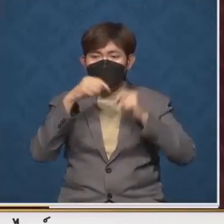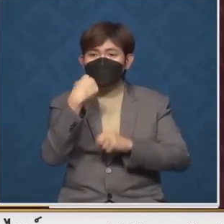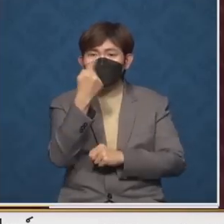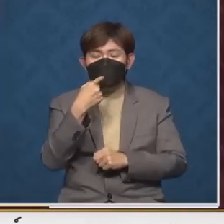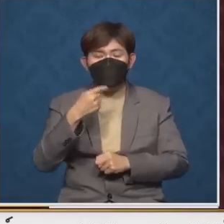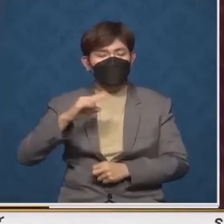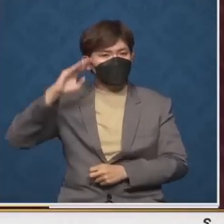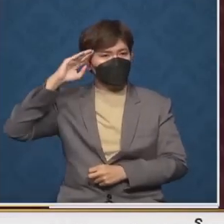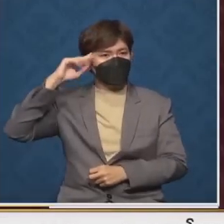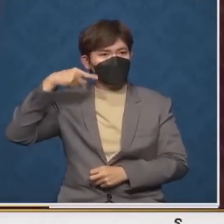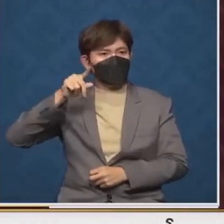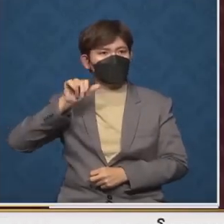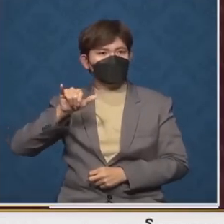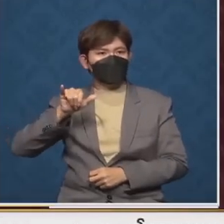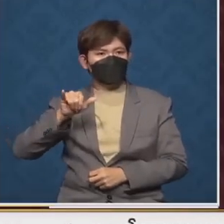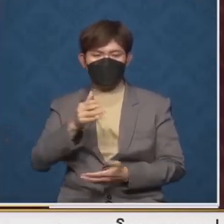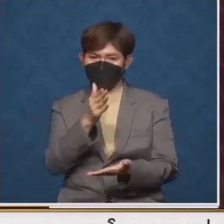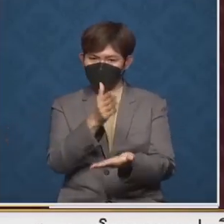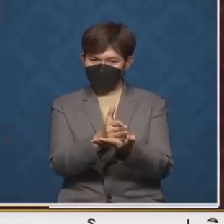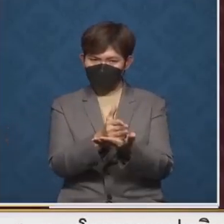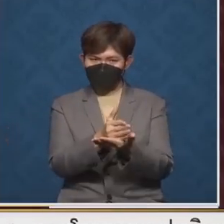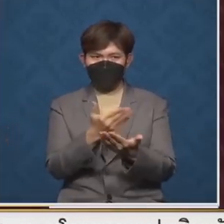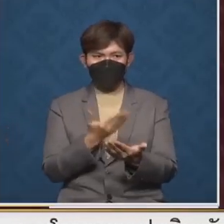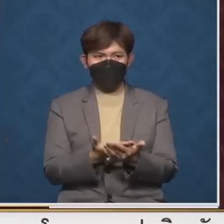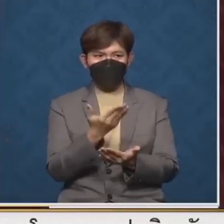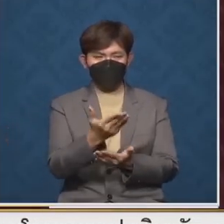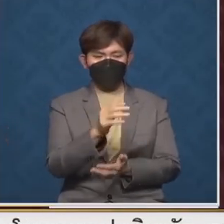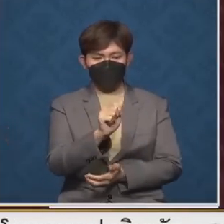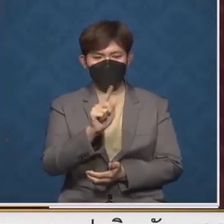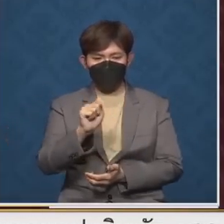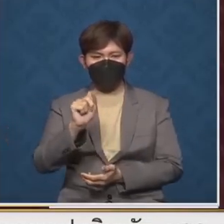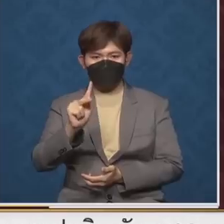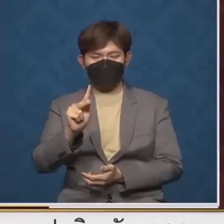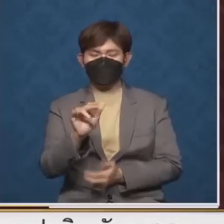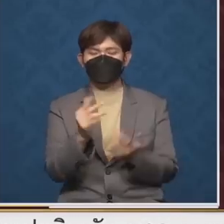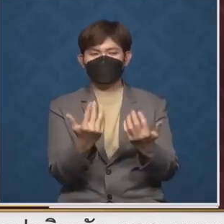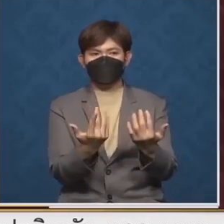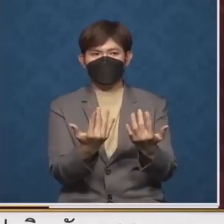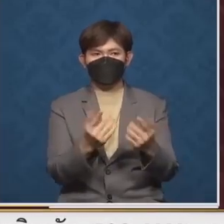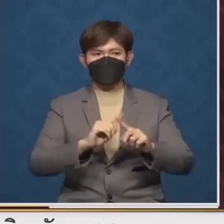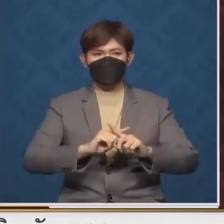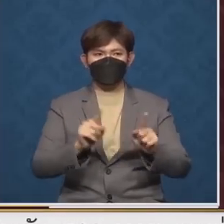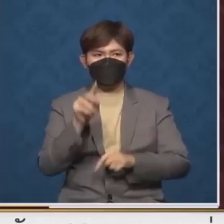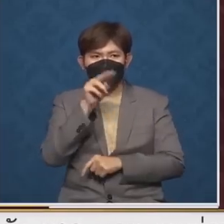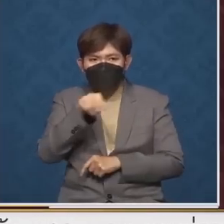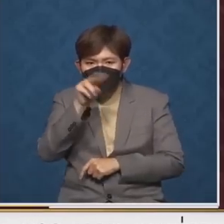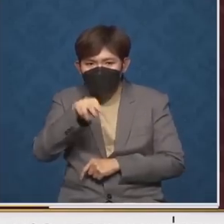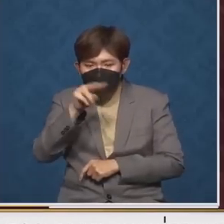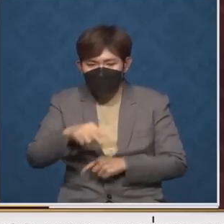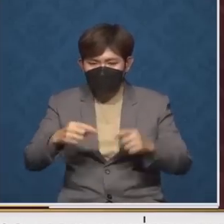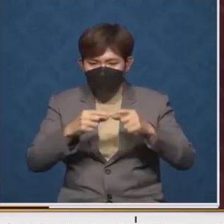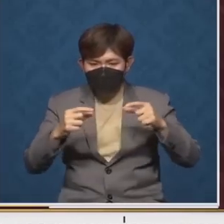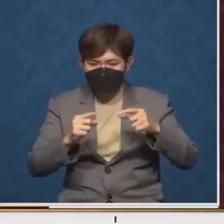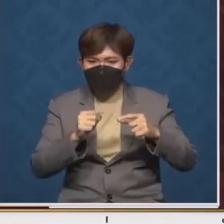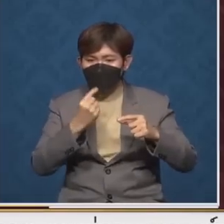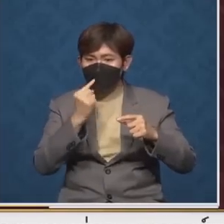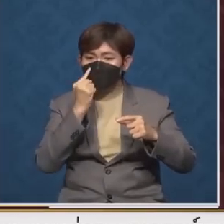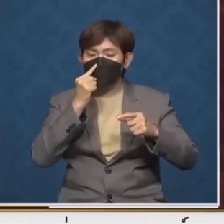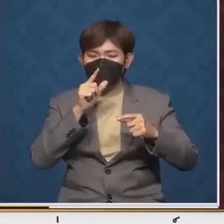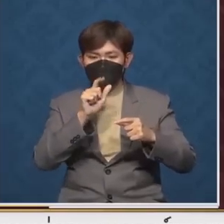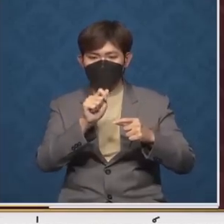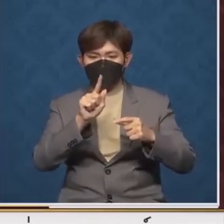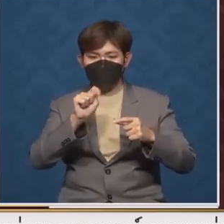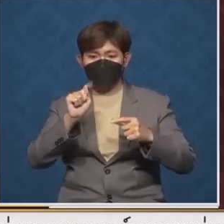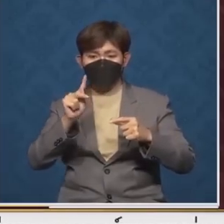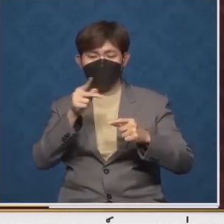ฮะสั่งเบรกการจัดซือ สั่งเร่งหาเครองตรวจ ATK ที่